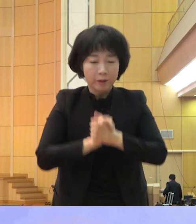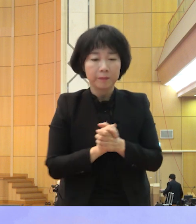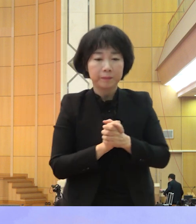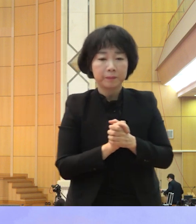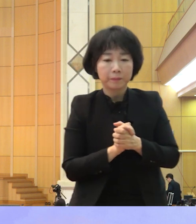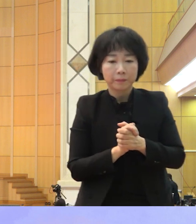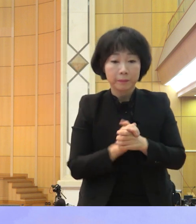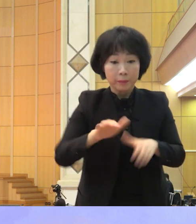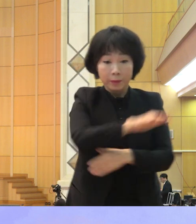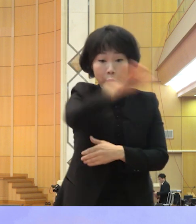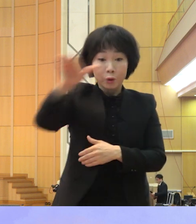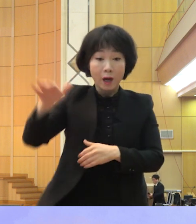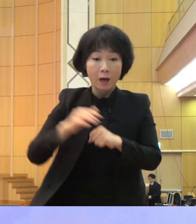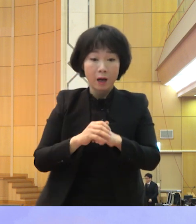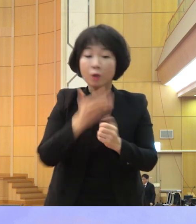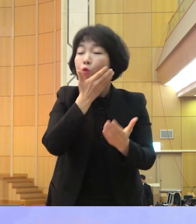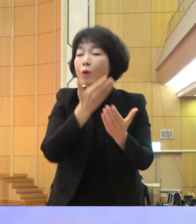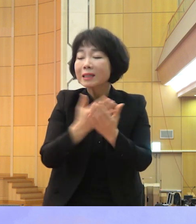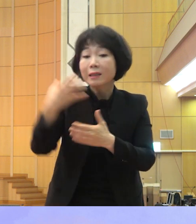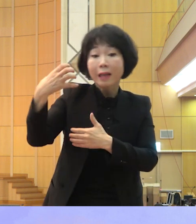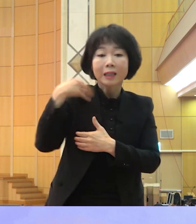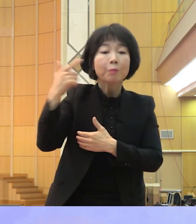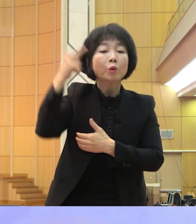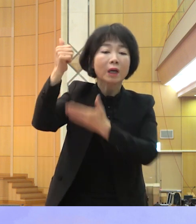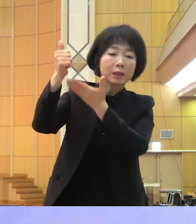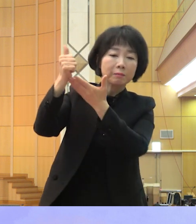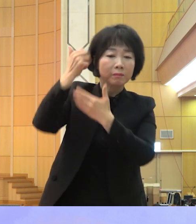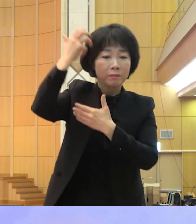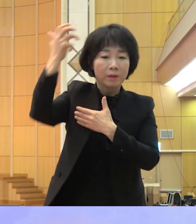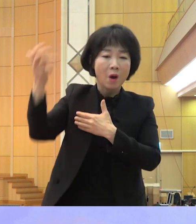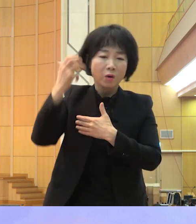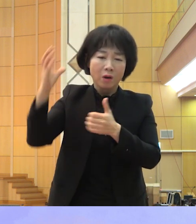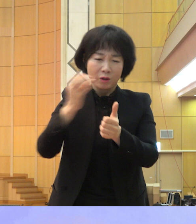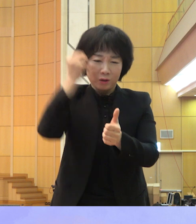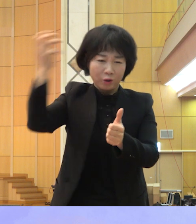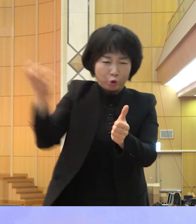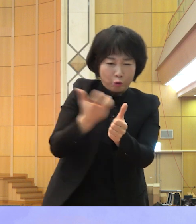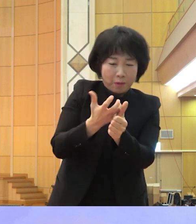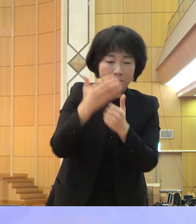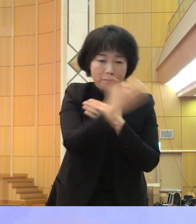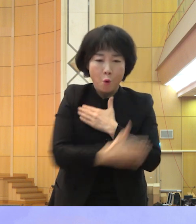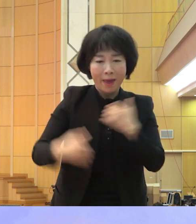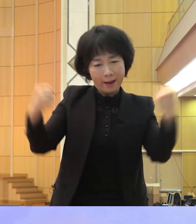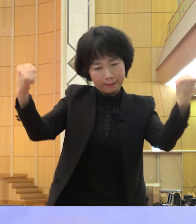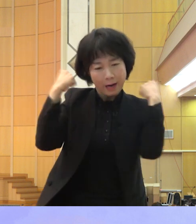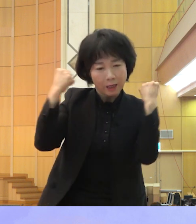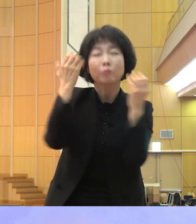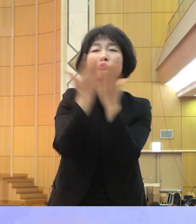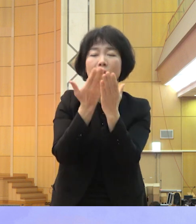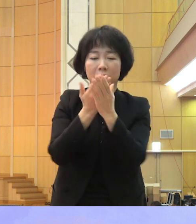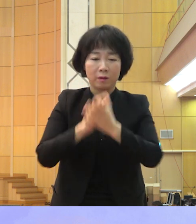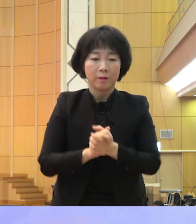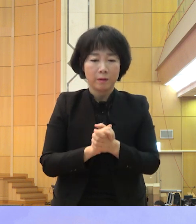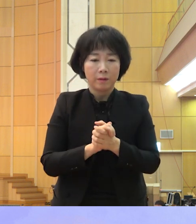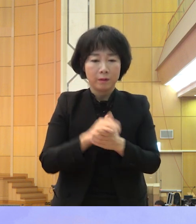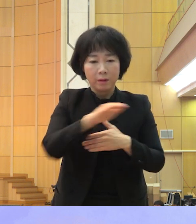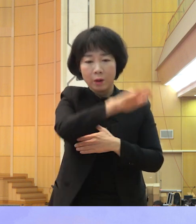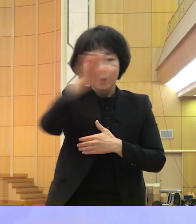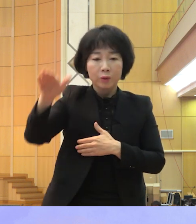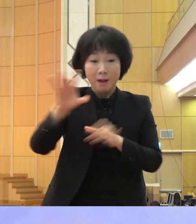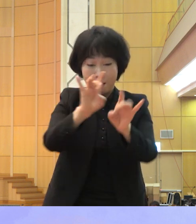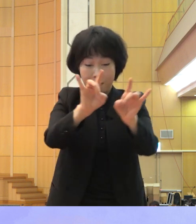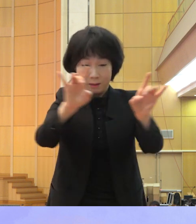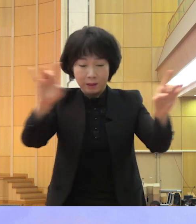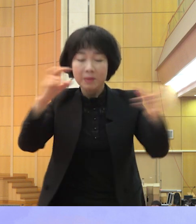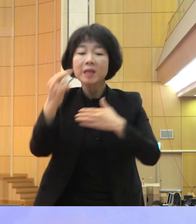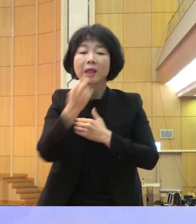원합니다. 새해에도 귀하신 담임 목사님 영의 충만함과 육의 강건함을 더해 주셔서 우리